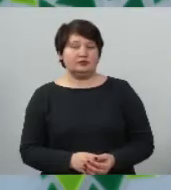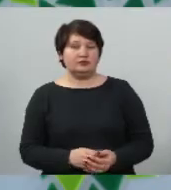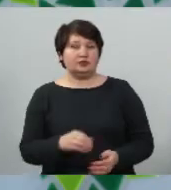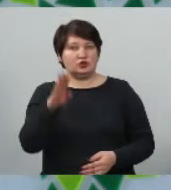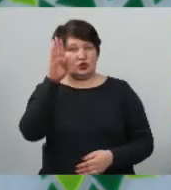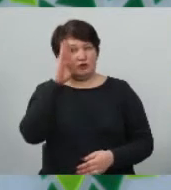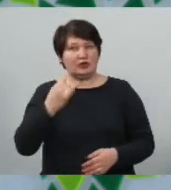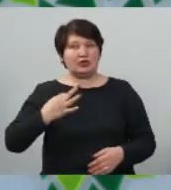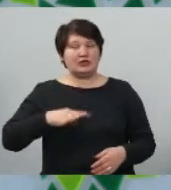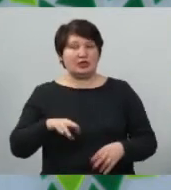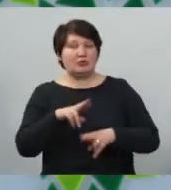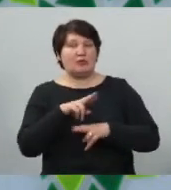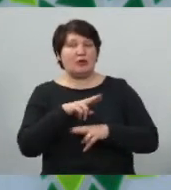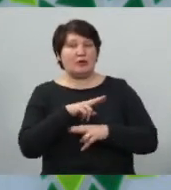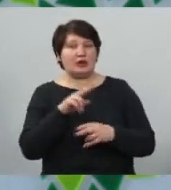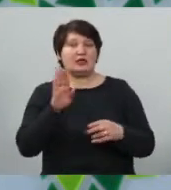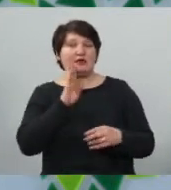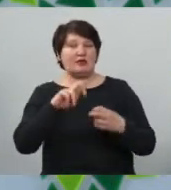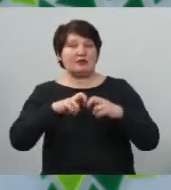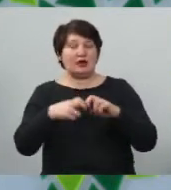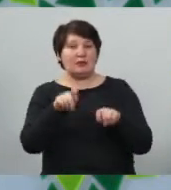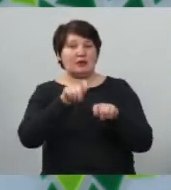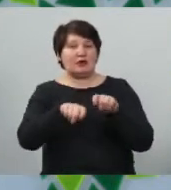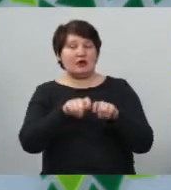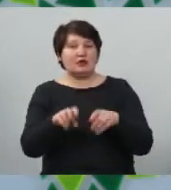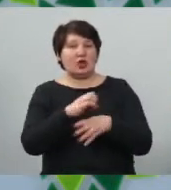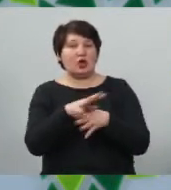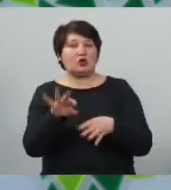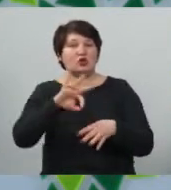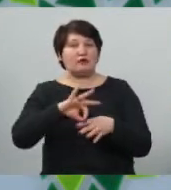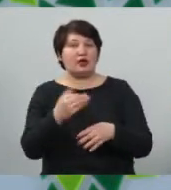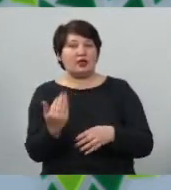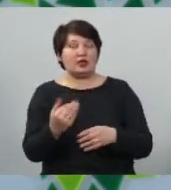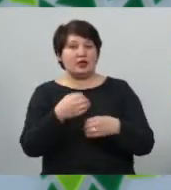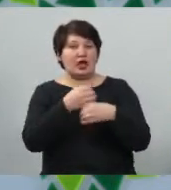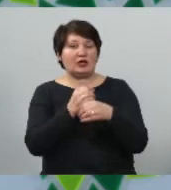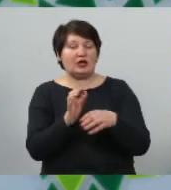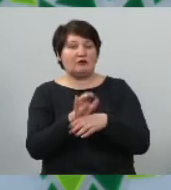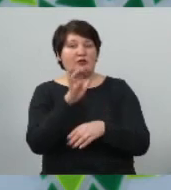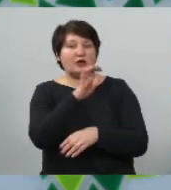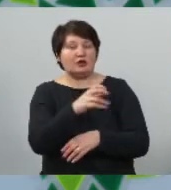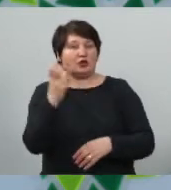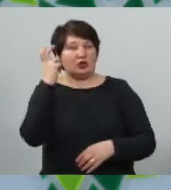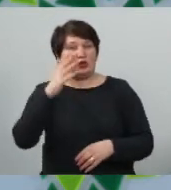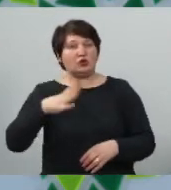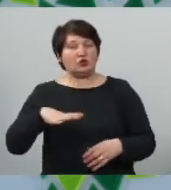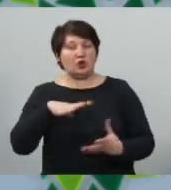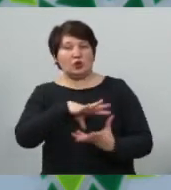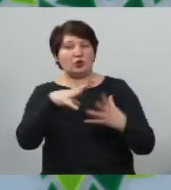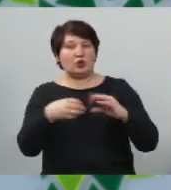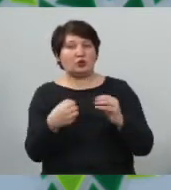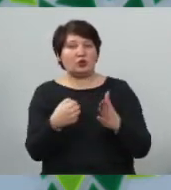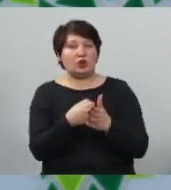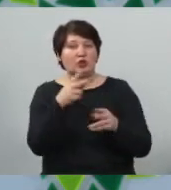Чоловіка та сина померлої Івано-Франківки перевіряють на коронавірус. Їхні аналізи відправили до Києва та очікують результати до кінця